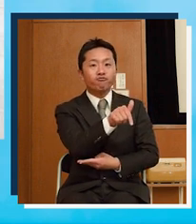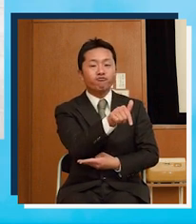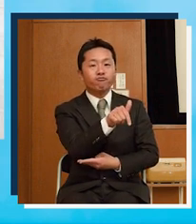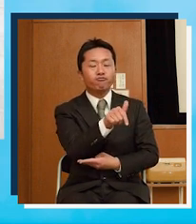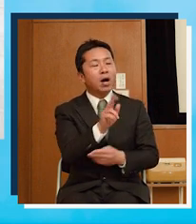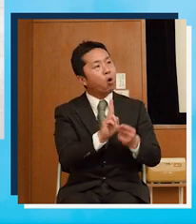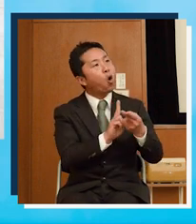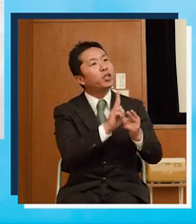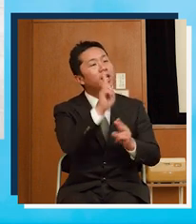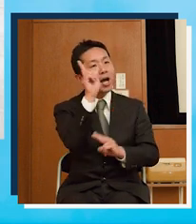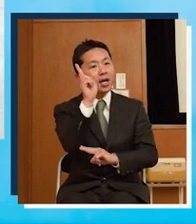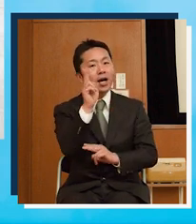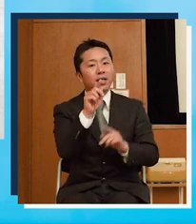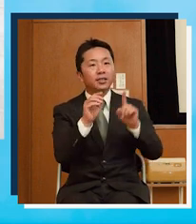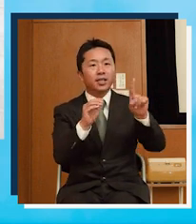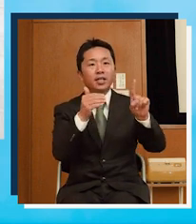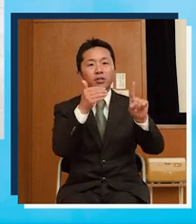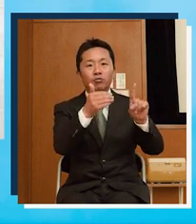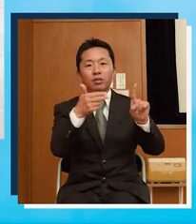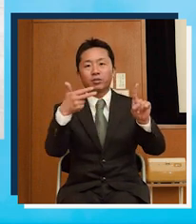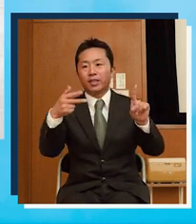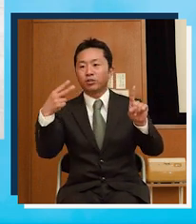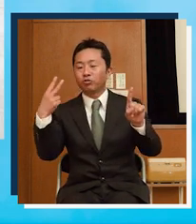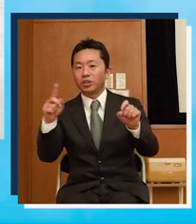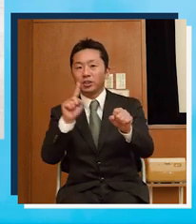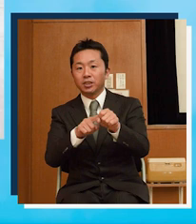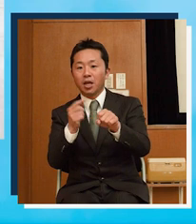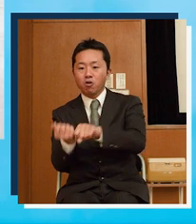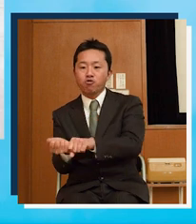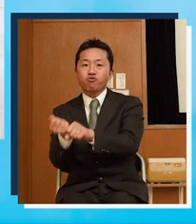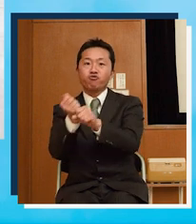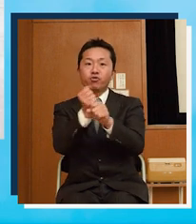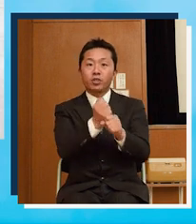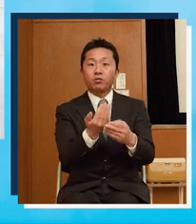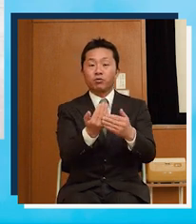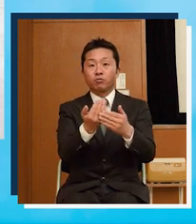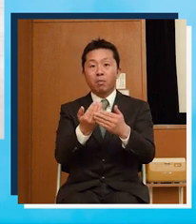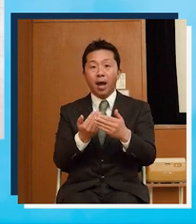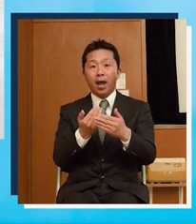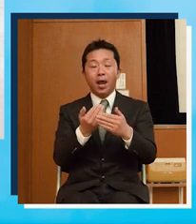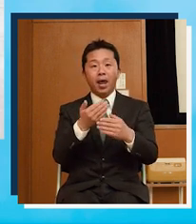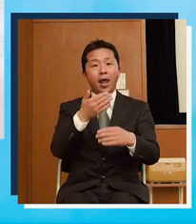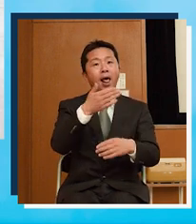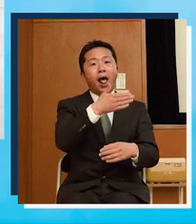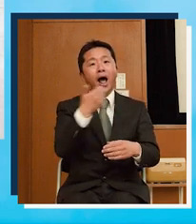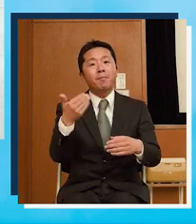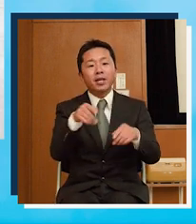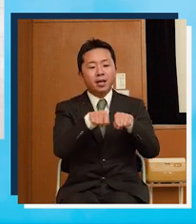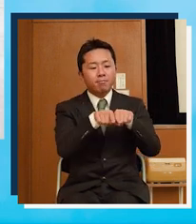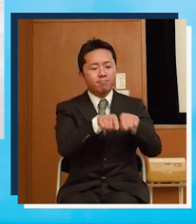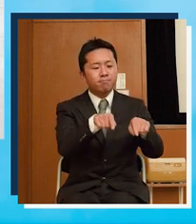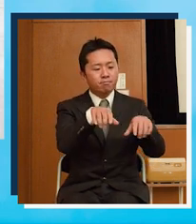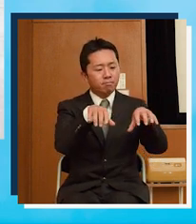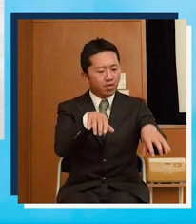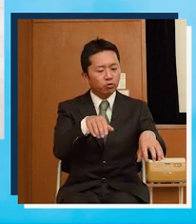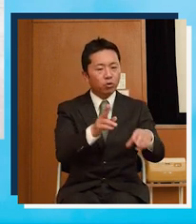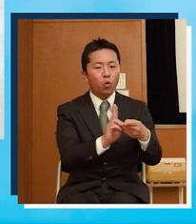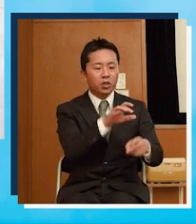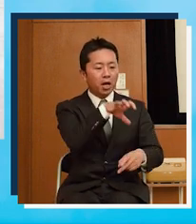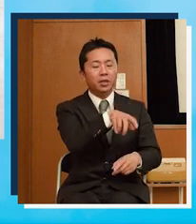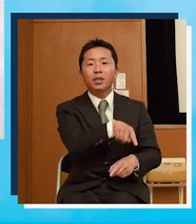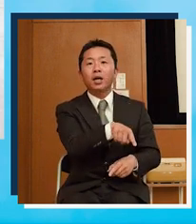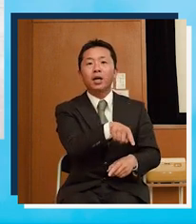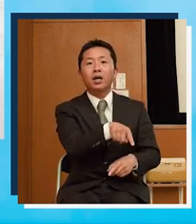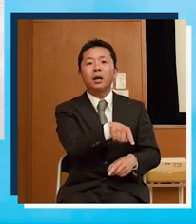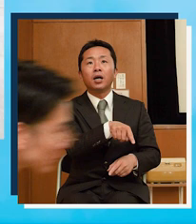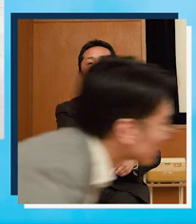がですね日本に1972年に復帰する前えアメリカのま自占領家にあった時にはですね全く